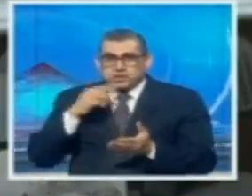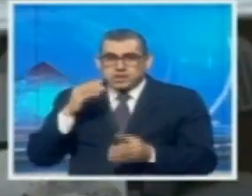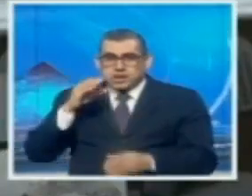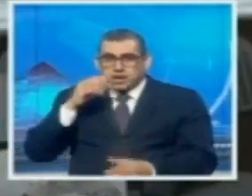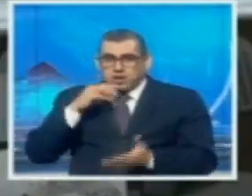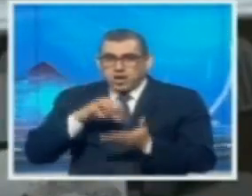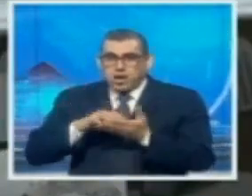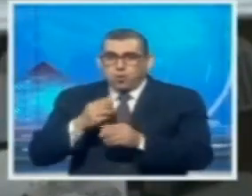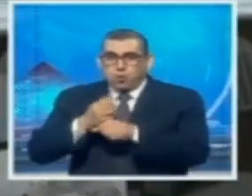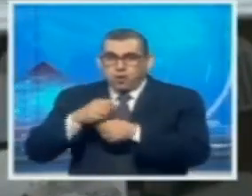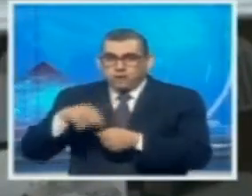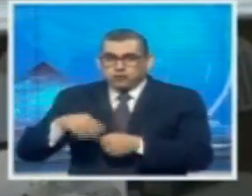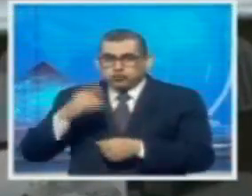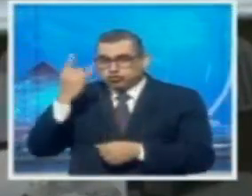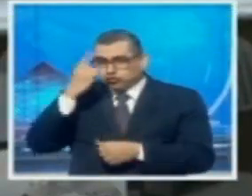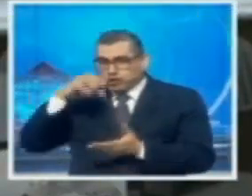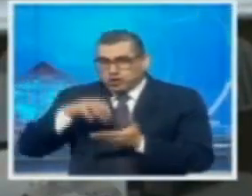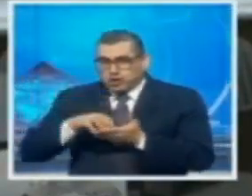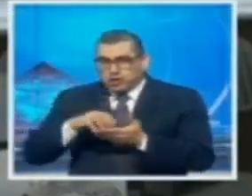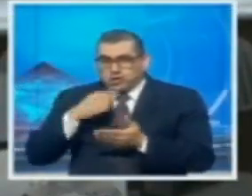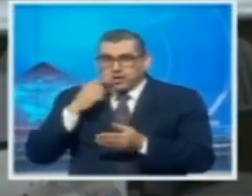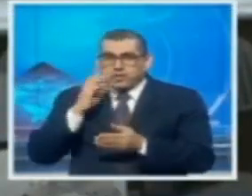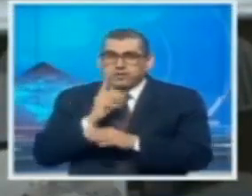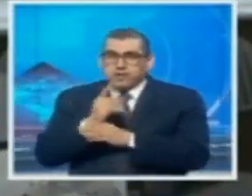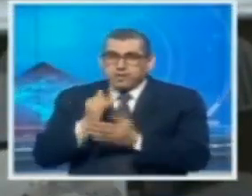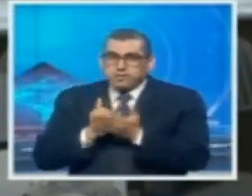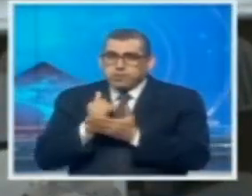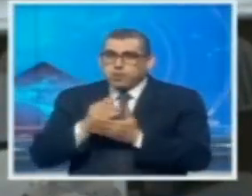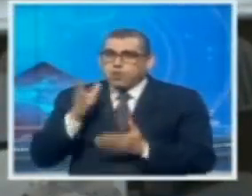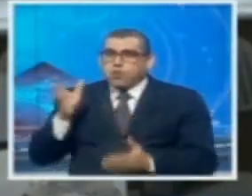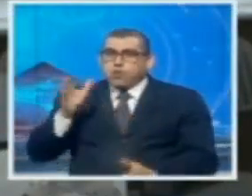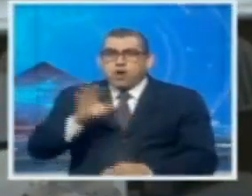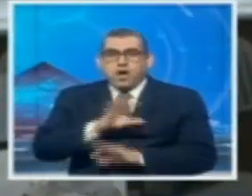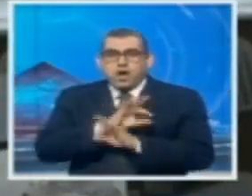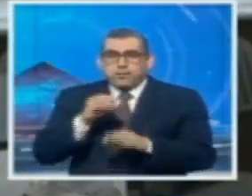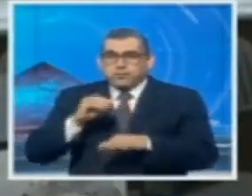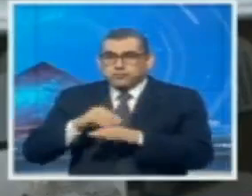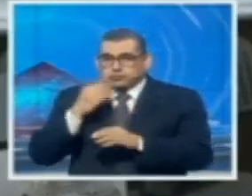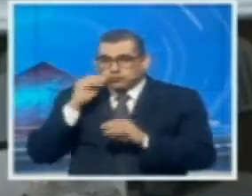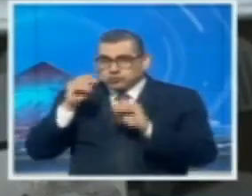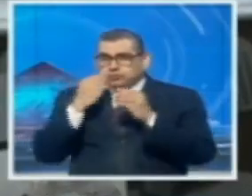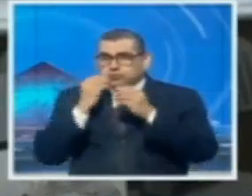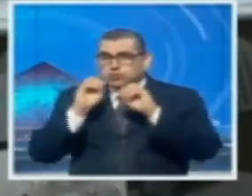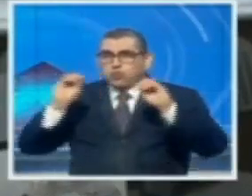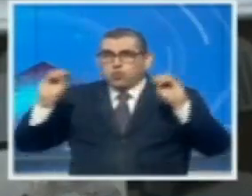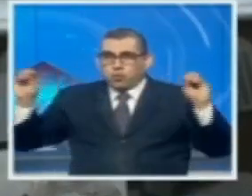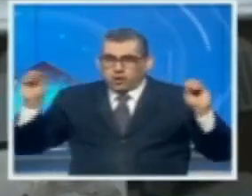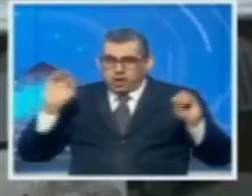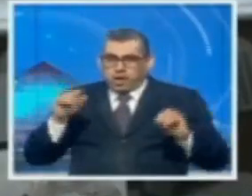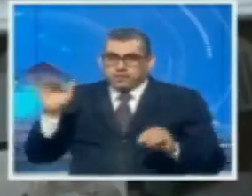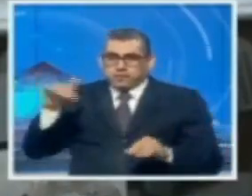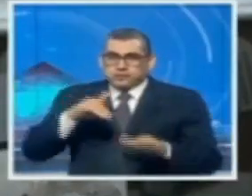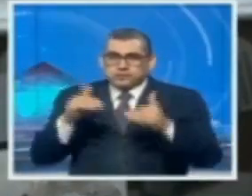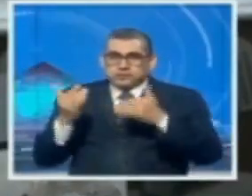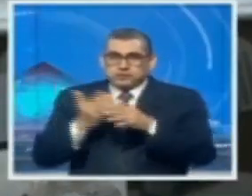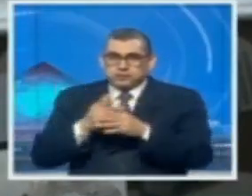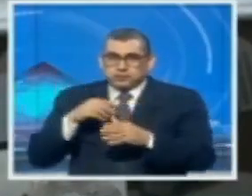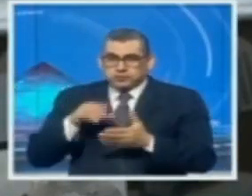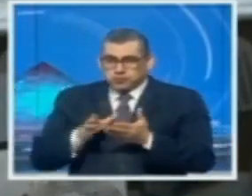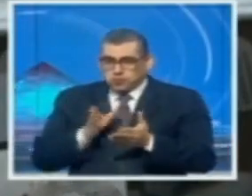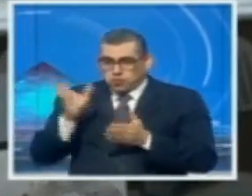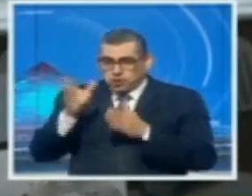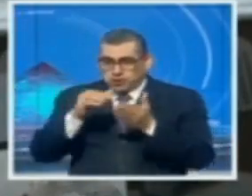الاوقاف، الشرطه، ادارات التعليميه، كل دول بيتبلغوا عشان يبلغوا الاماكن اللي خاصه بيهم، عشان لما الفرقه